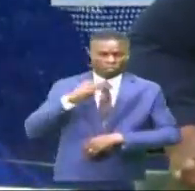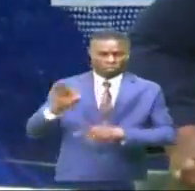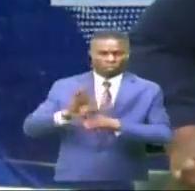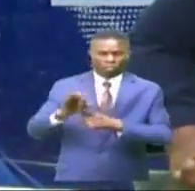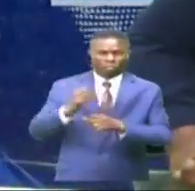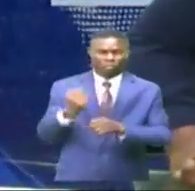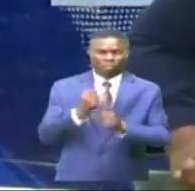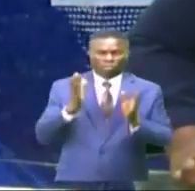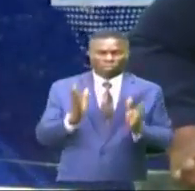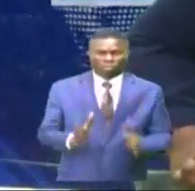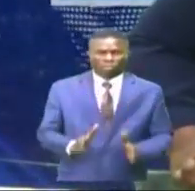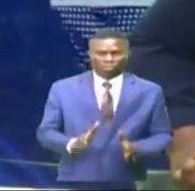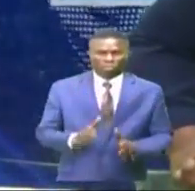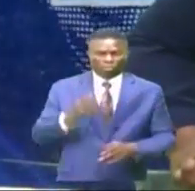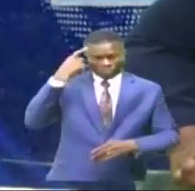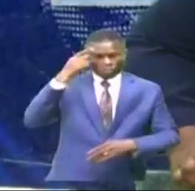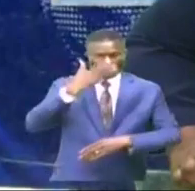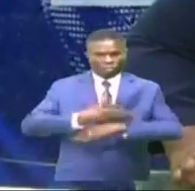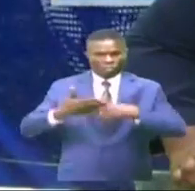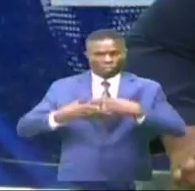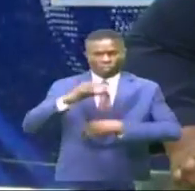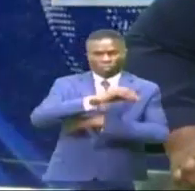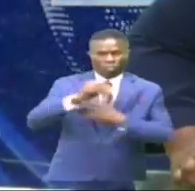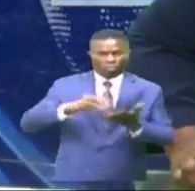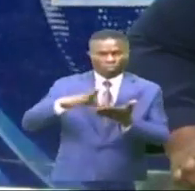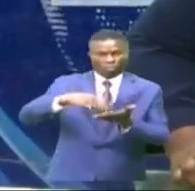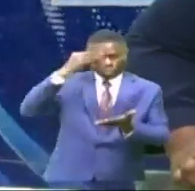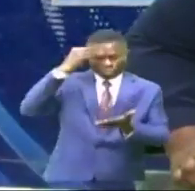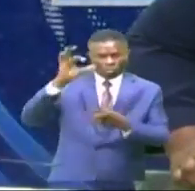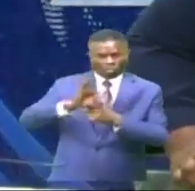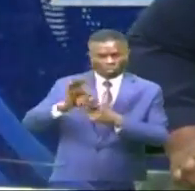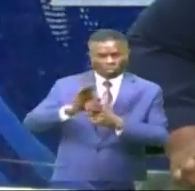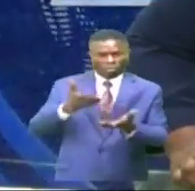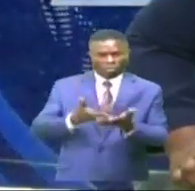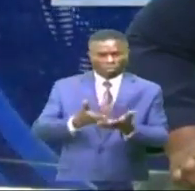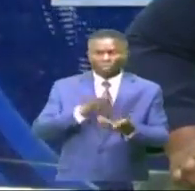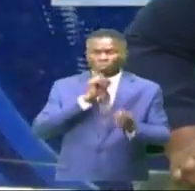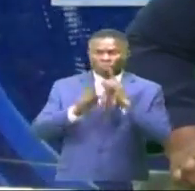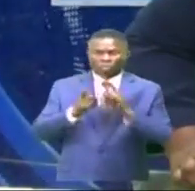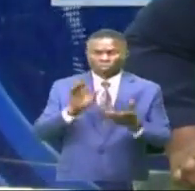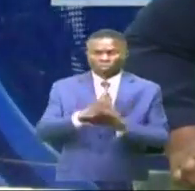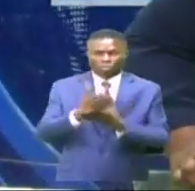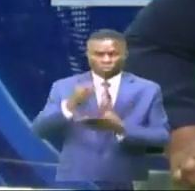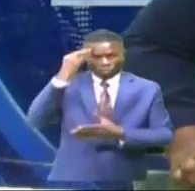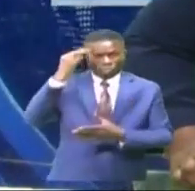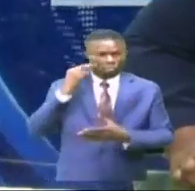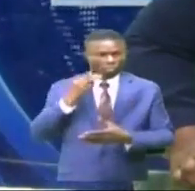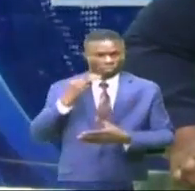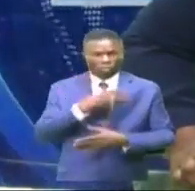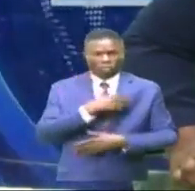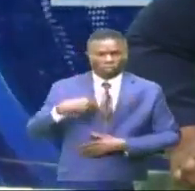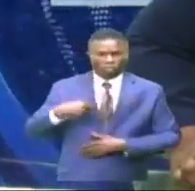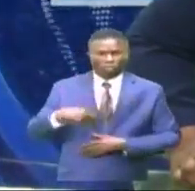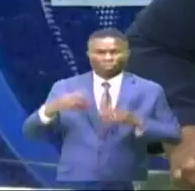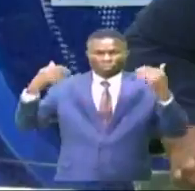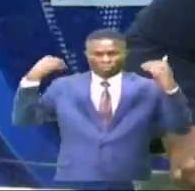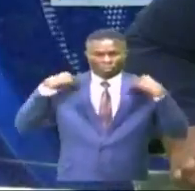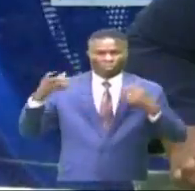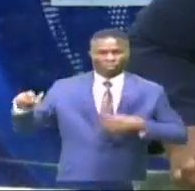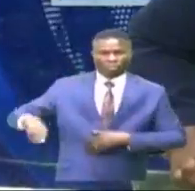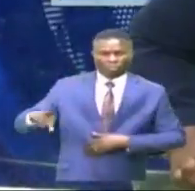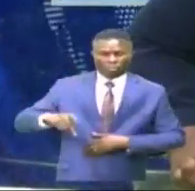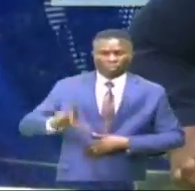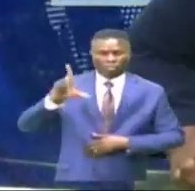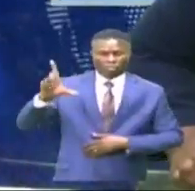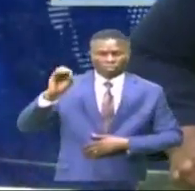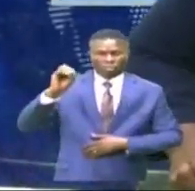professionnelle pour la construction des centres d'apprentissage c'est le contenu des échanges entre la ministre Antoinette qui poule et l'autorité provinciale de la